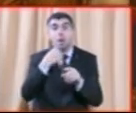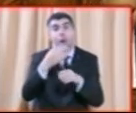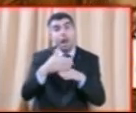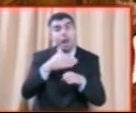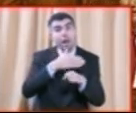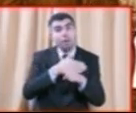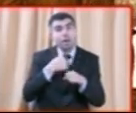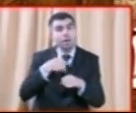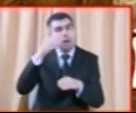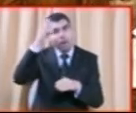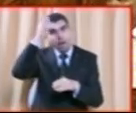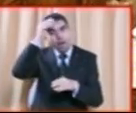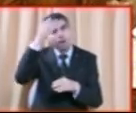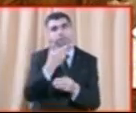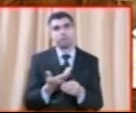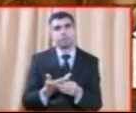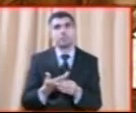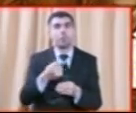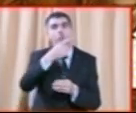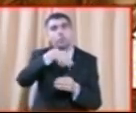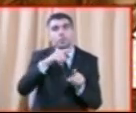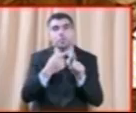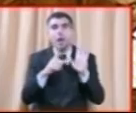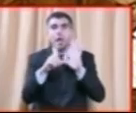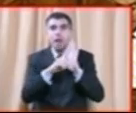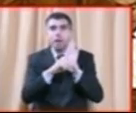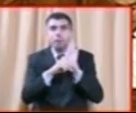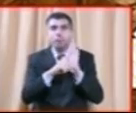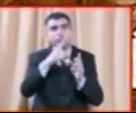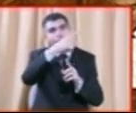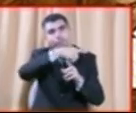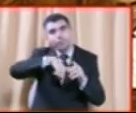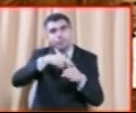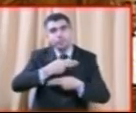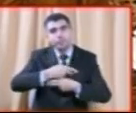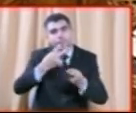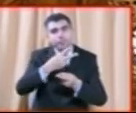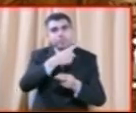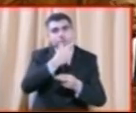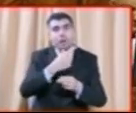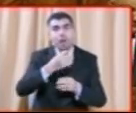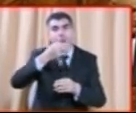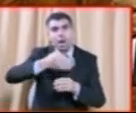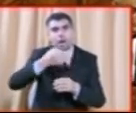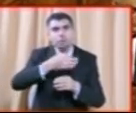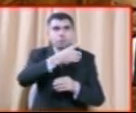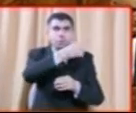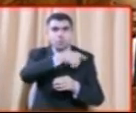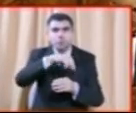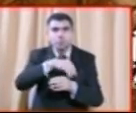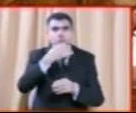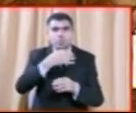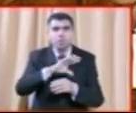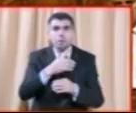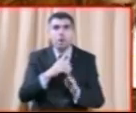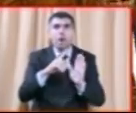أعرف جيدا أن هذه المادة لا تلزم الحكومة بتعليل